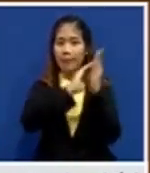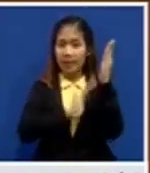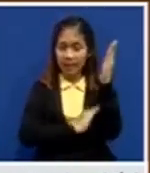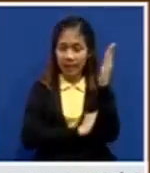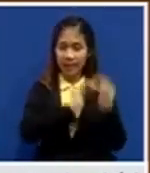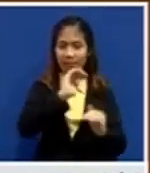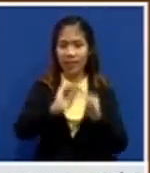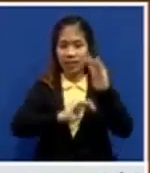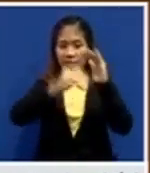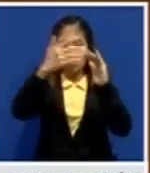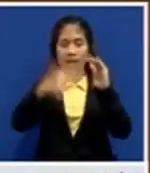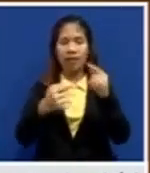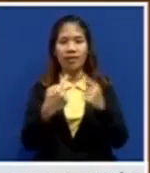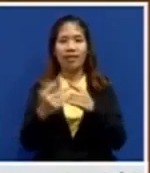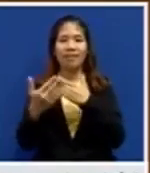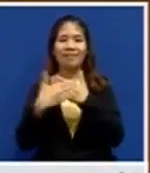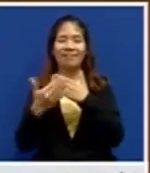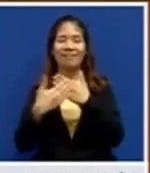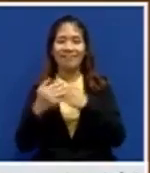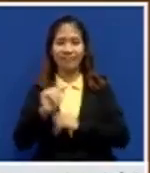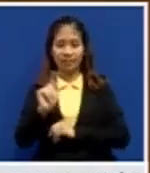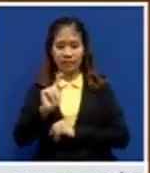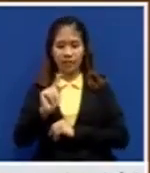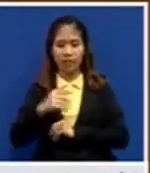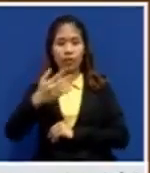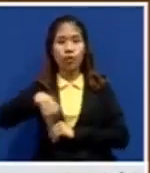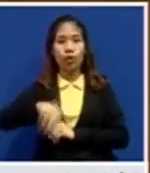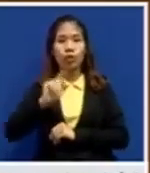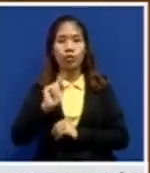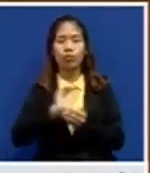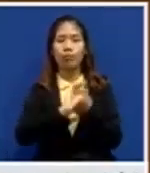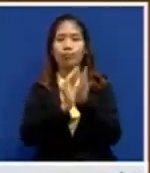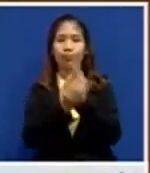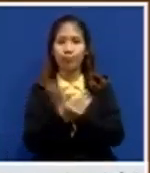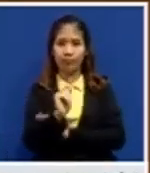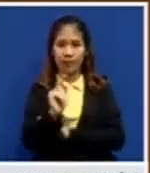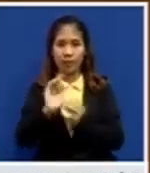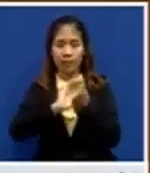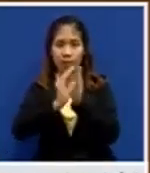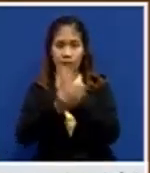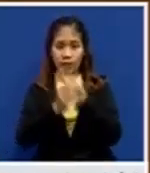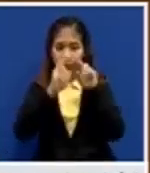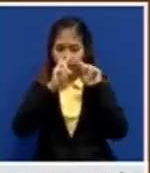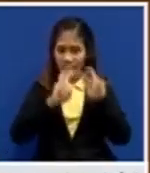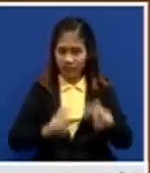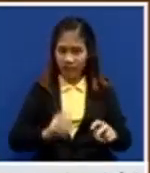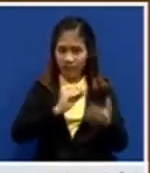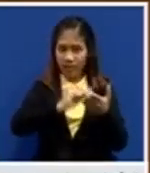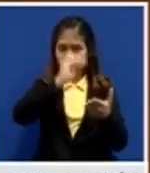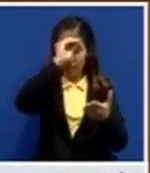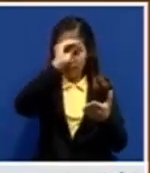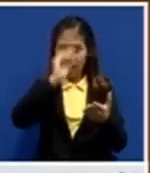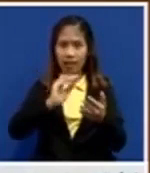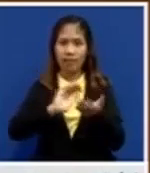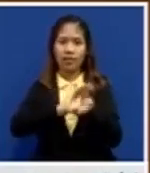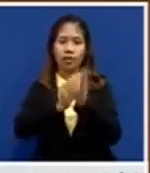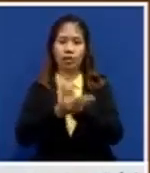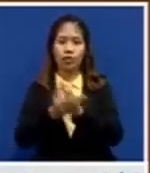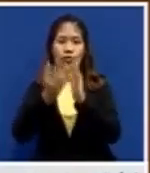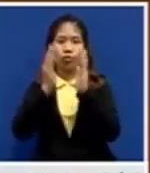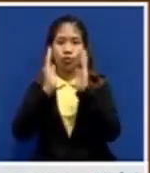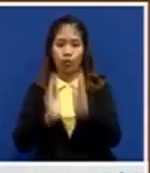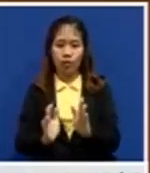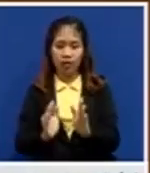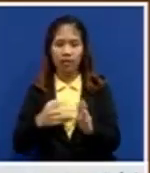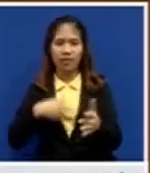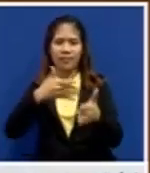นี้แต่เขาเตือนเราว่าเราต้องปฏิรูปปฏิรูปศึกษาปฏิรูปคนปฏิรูปทุกอย่างที่มันยังเป็น